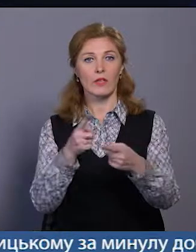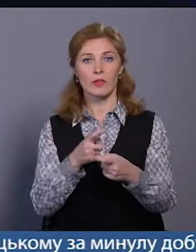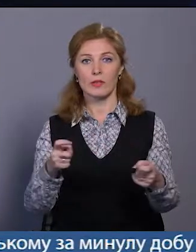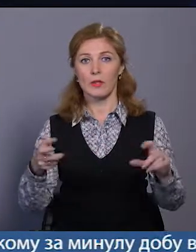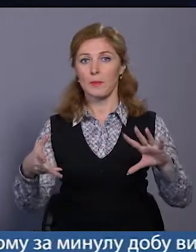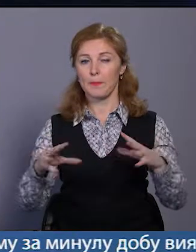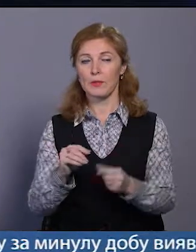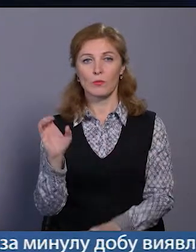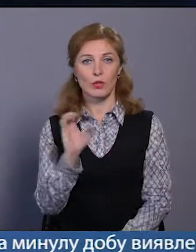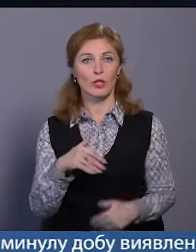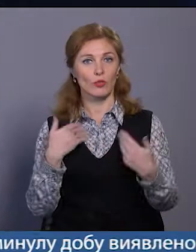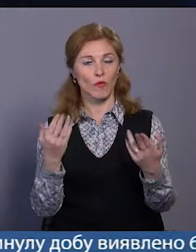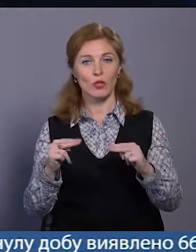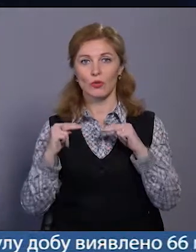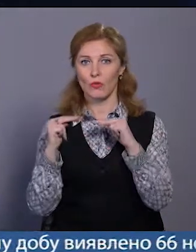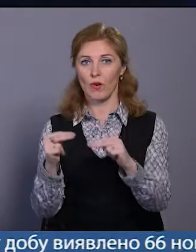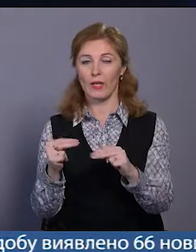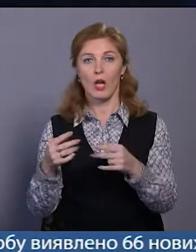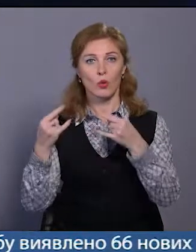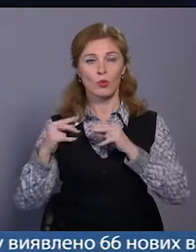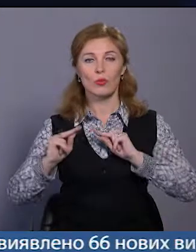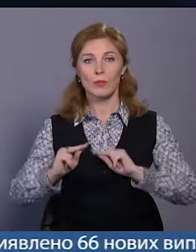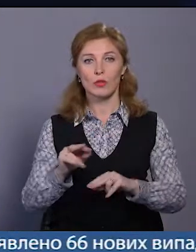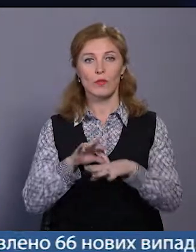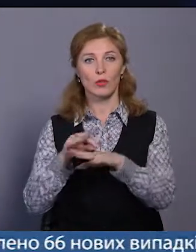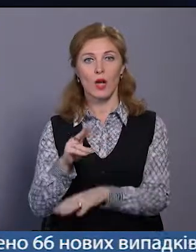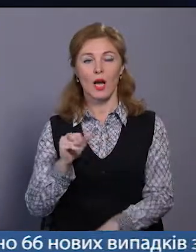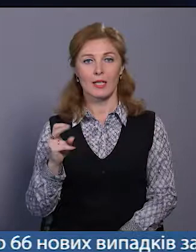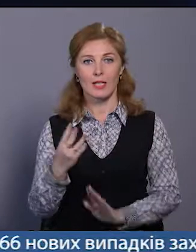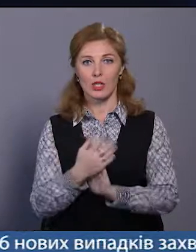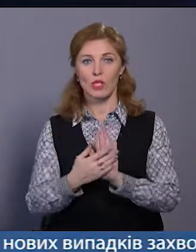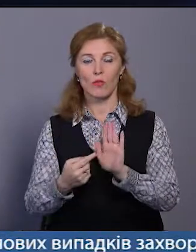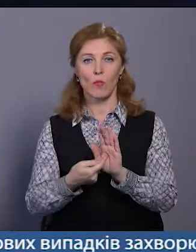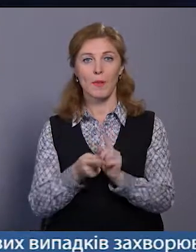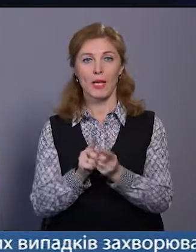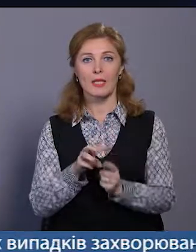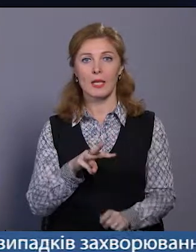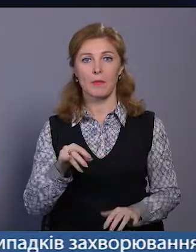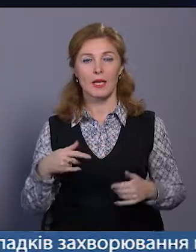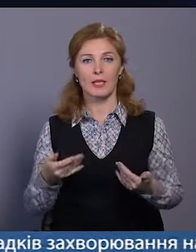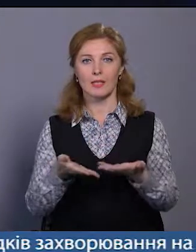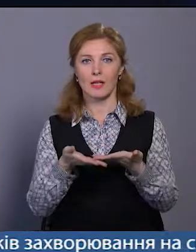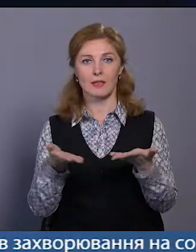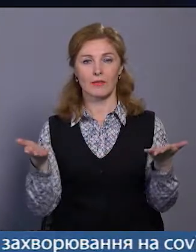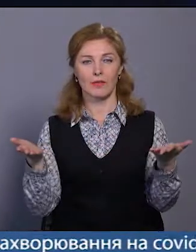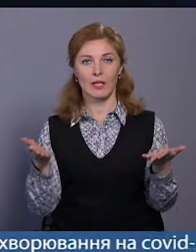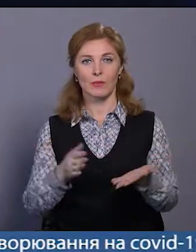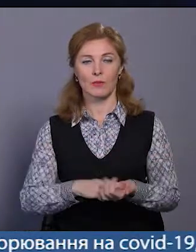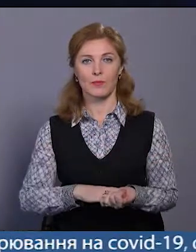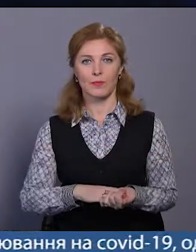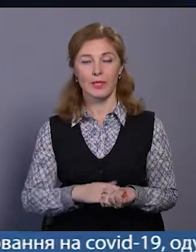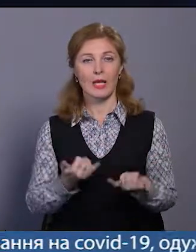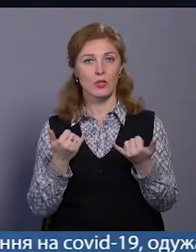Інформаційні підсумки середи до вашої уваги. У студії працює ведуча Карина Нестер. На жестову мову перекладає Марина Бірюкова.